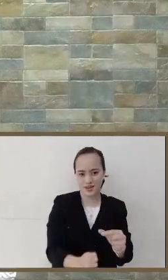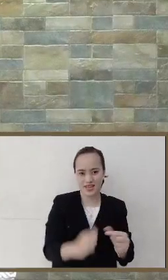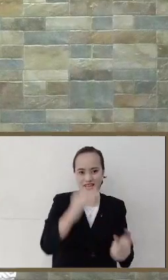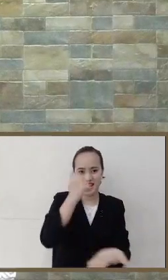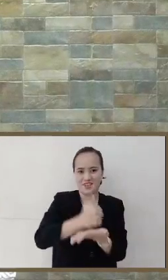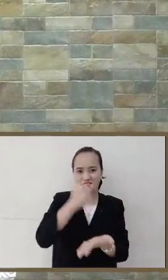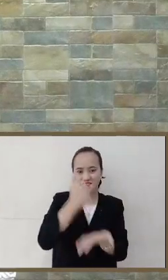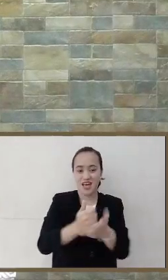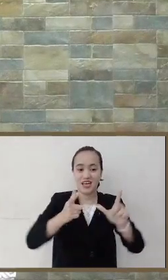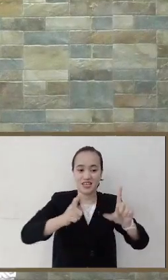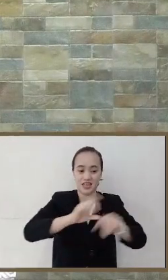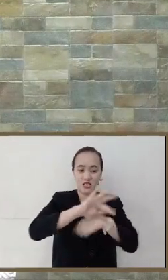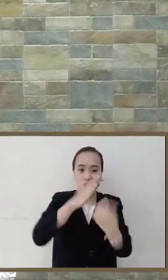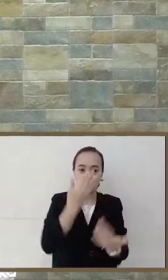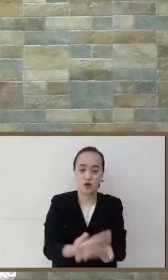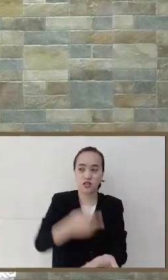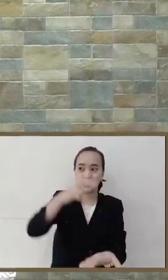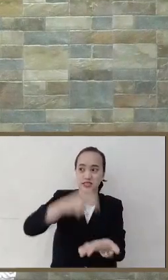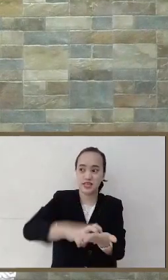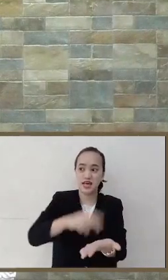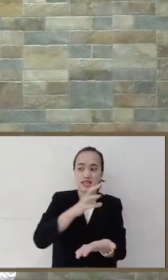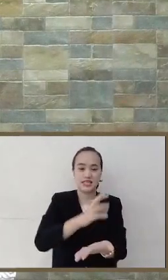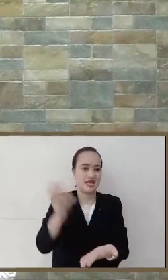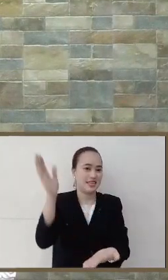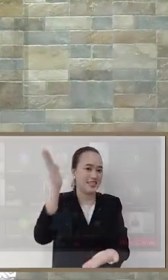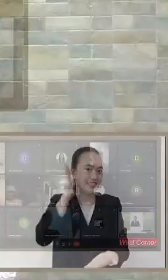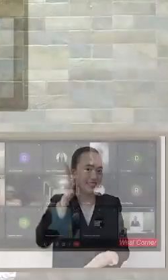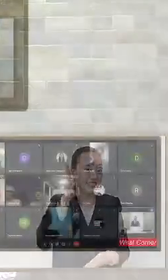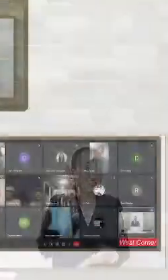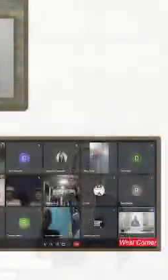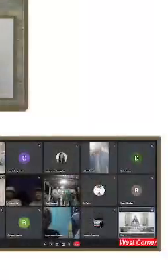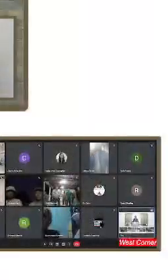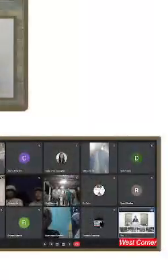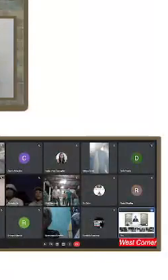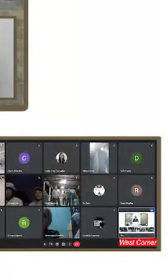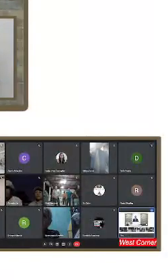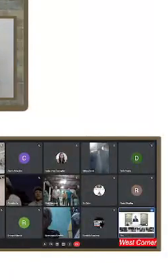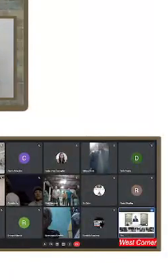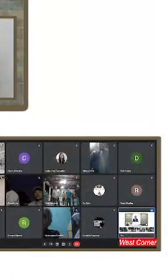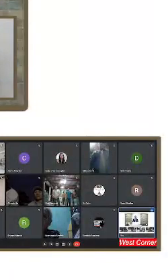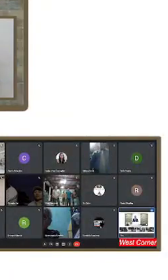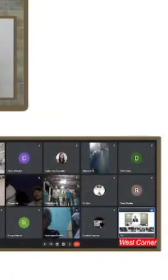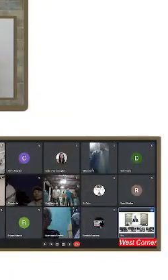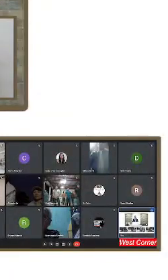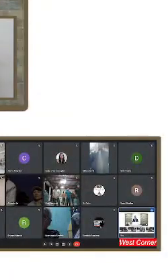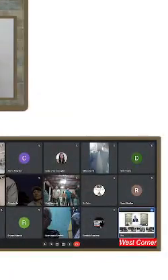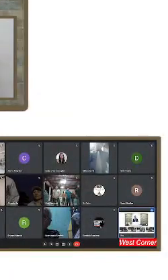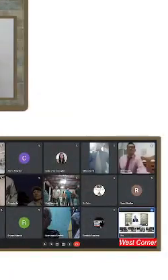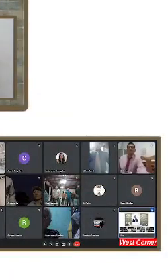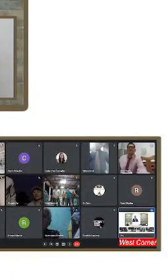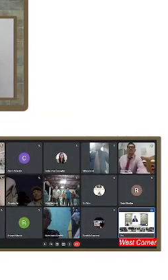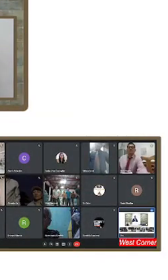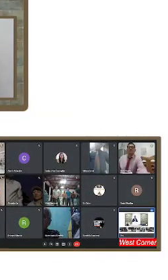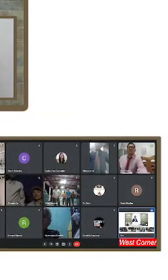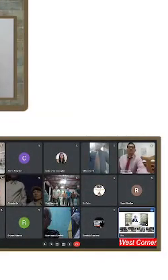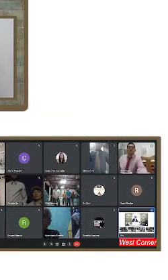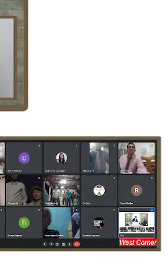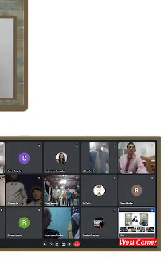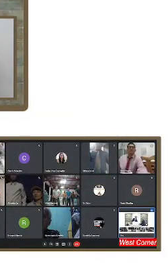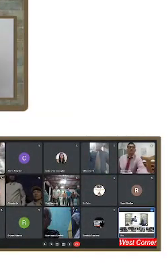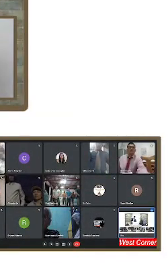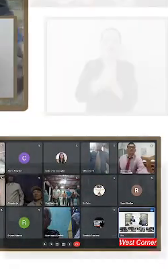natin magsitayo pong lahat at tawagin po natin ang ating tagapagsalita ngayong gabi pong ito. Walang iba kundi si Preacher R.G. Landicho.